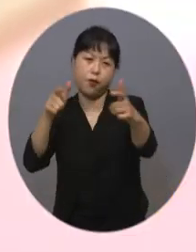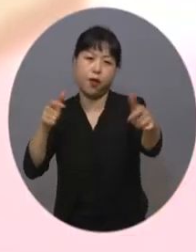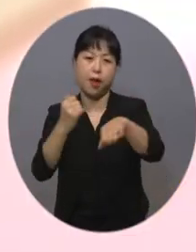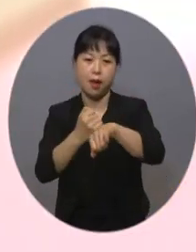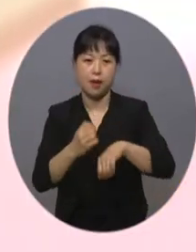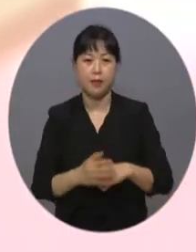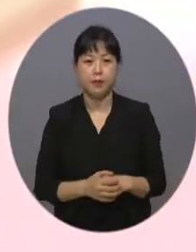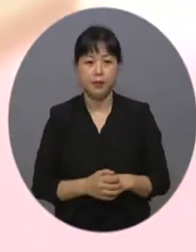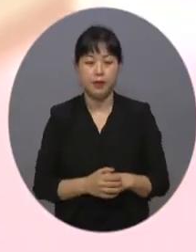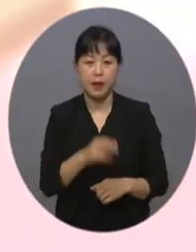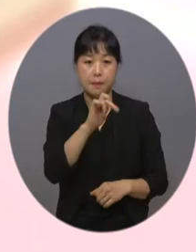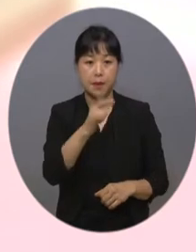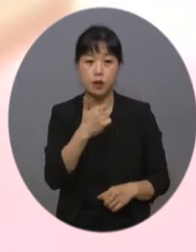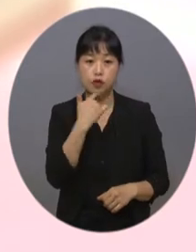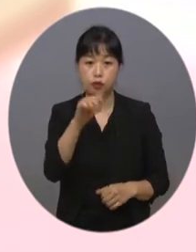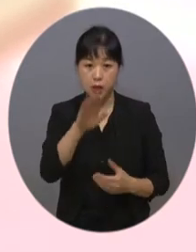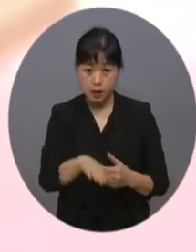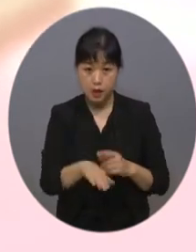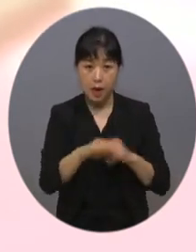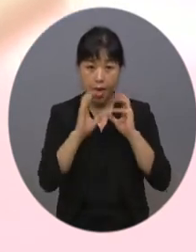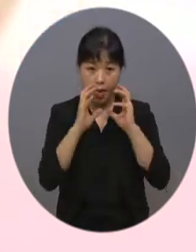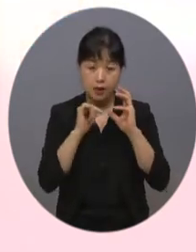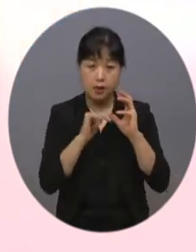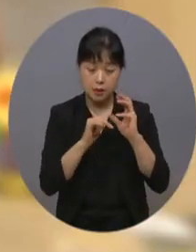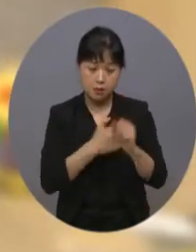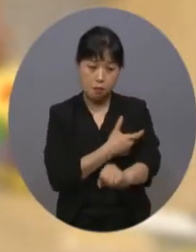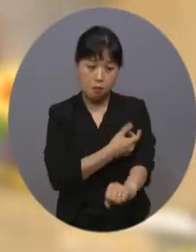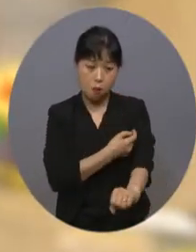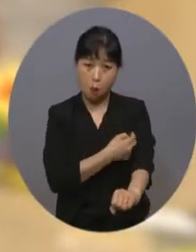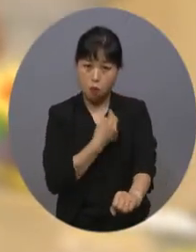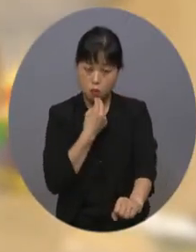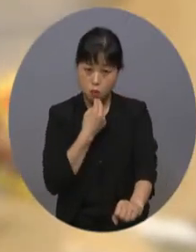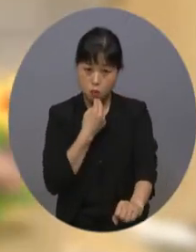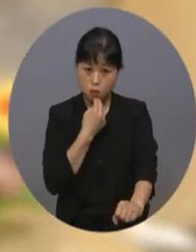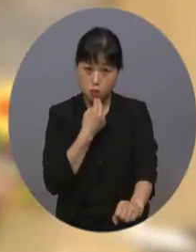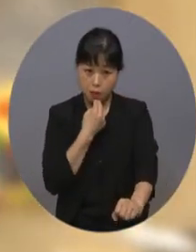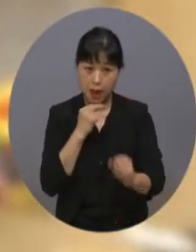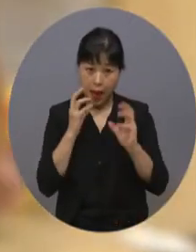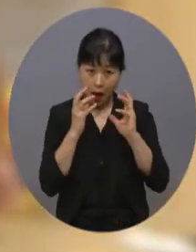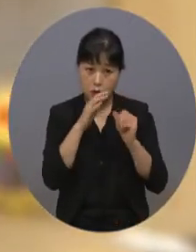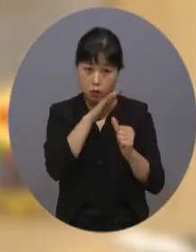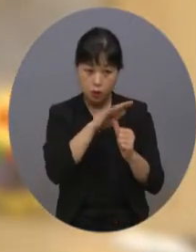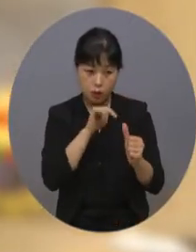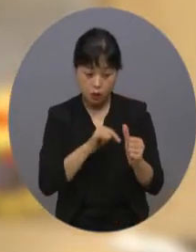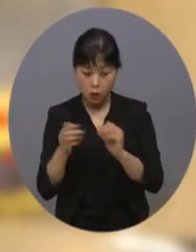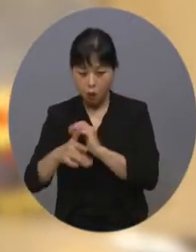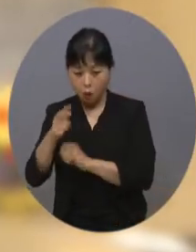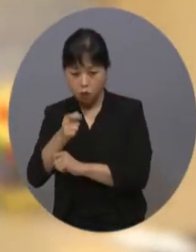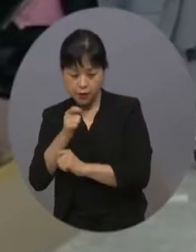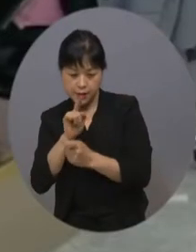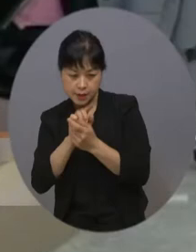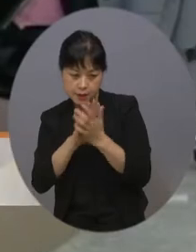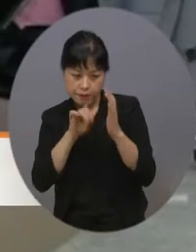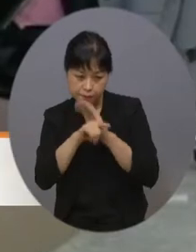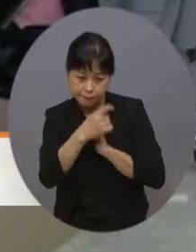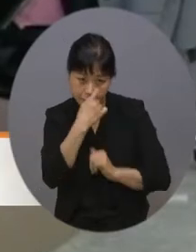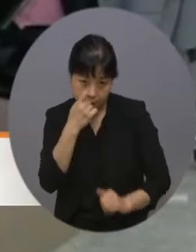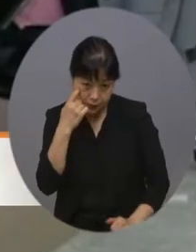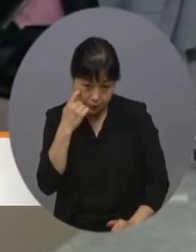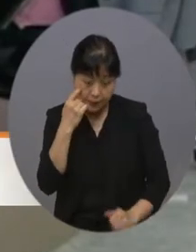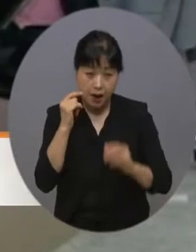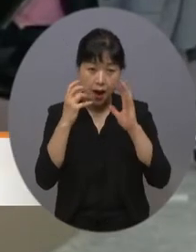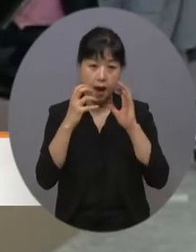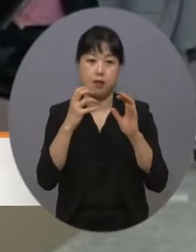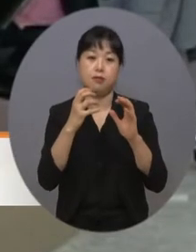만 6세 이하 영유아 중 필수 예방접종을 하지 않은 아동의 안전도 공무원이 직접 확인하고 아동학대